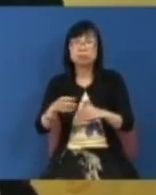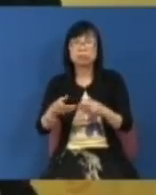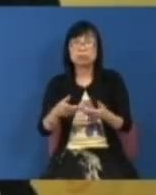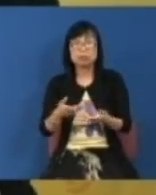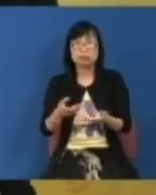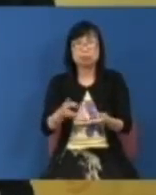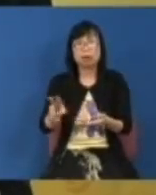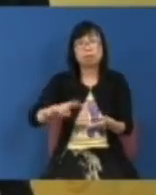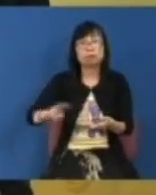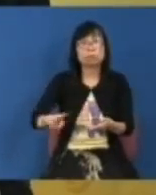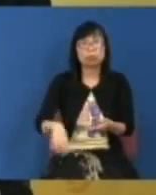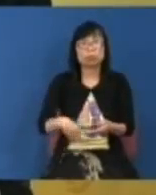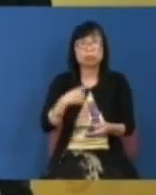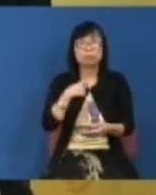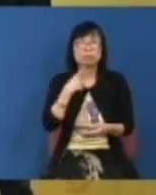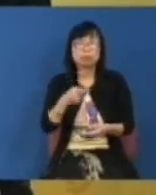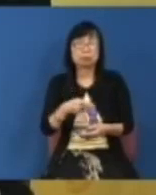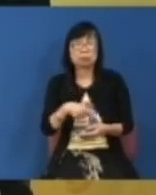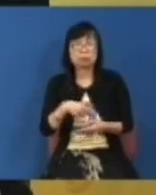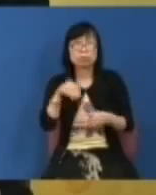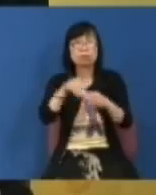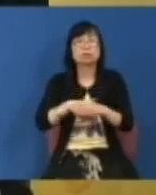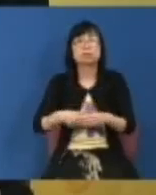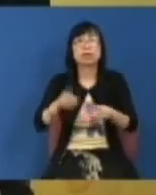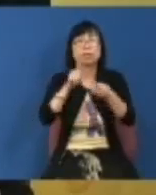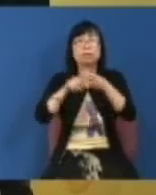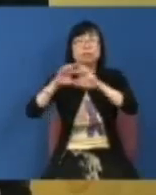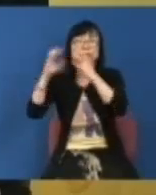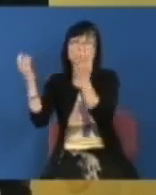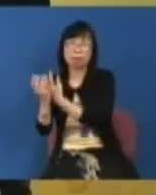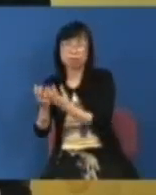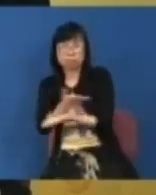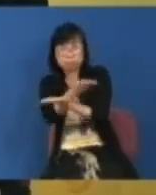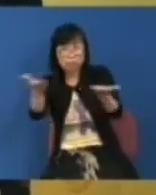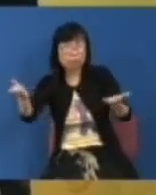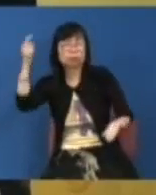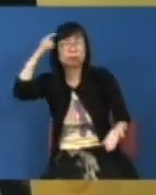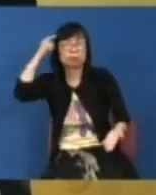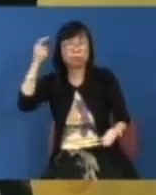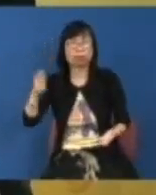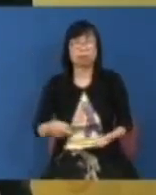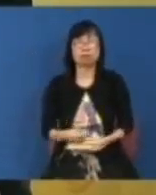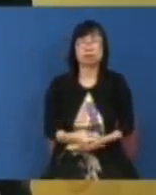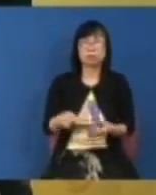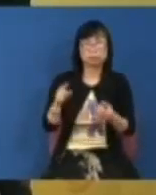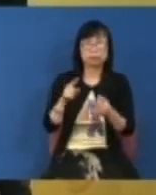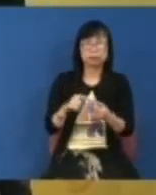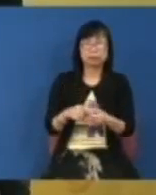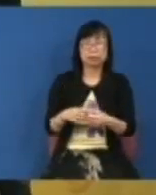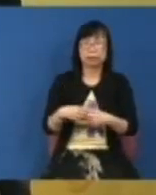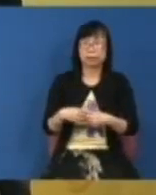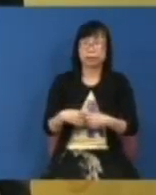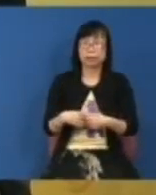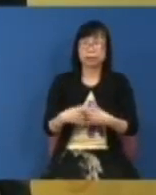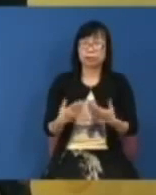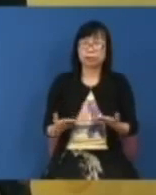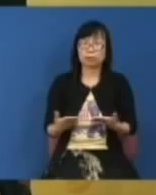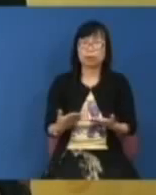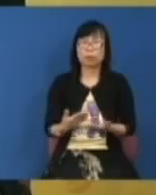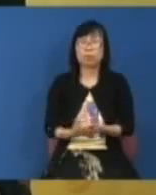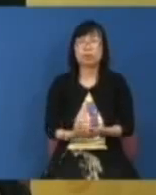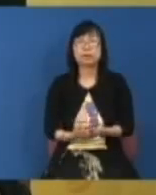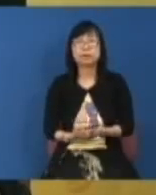民基礎？咁依一個可能大家都會即係認識到啦。咁同埋咁最後一樣嘢就係、是。即係如果我哋從一